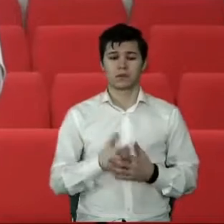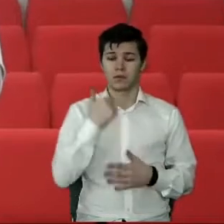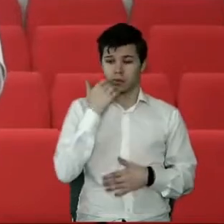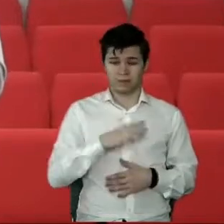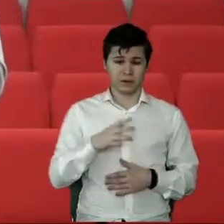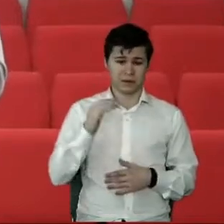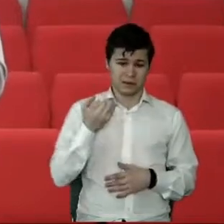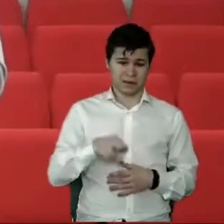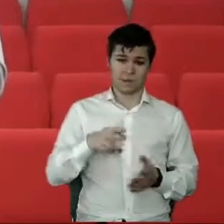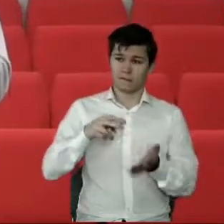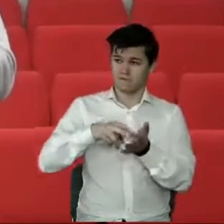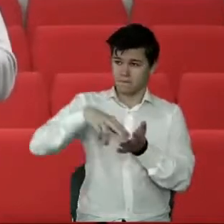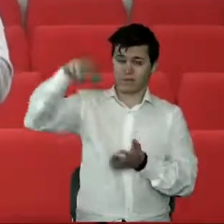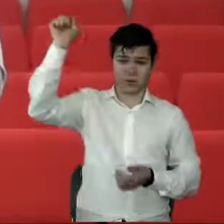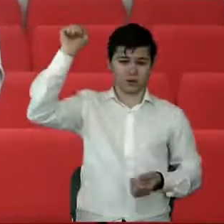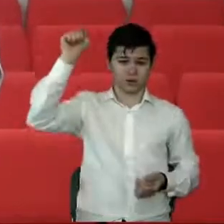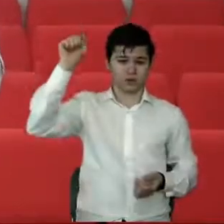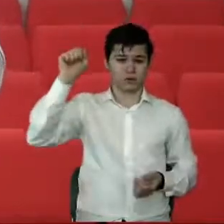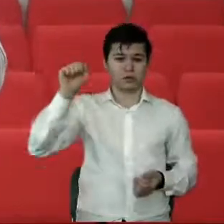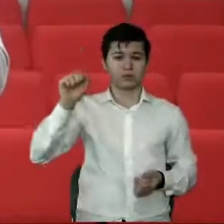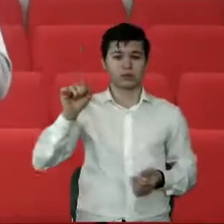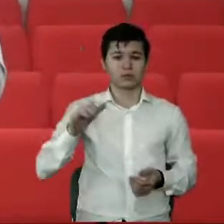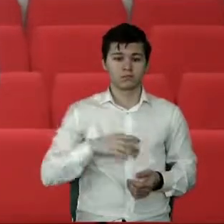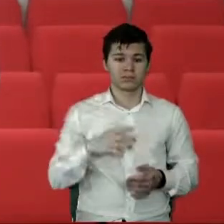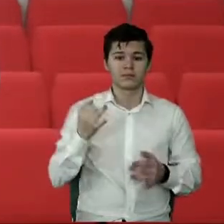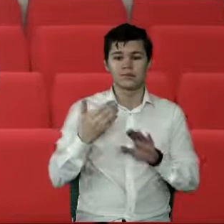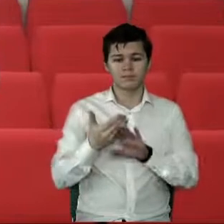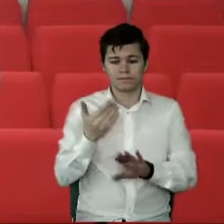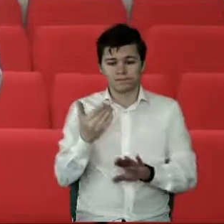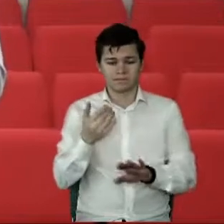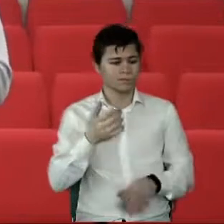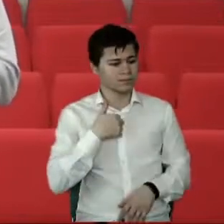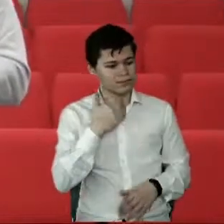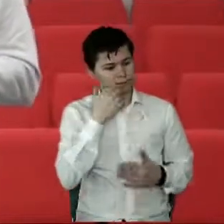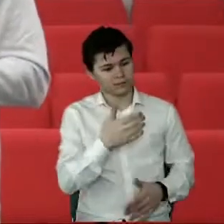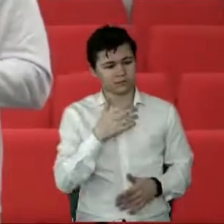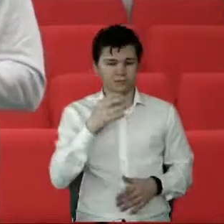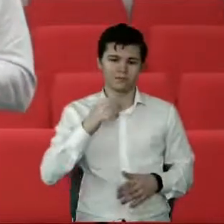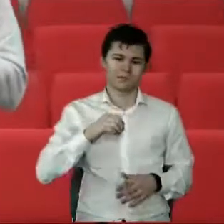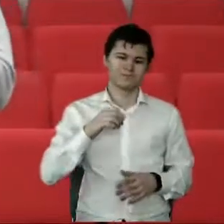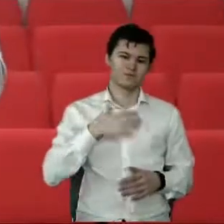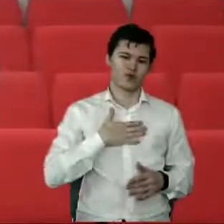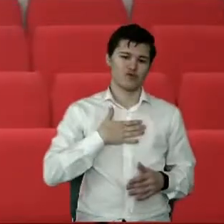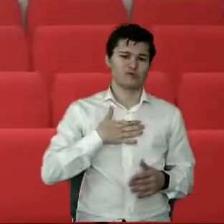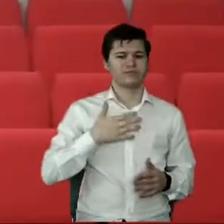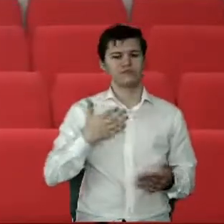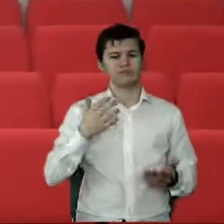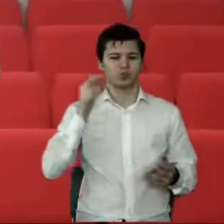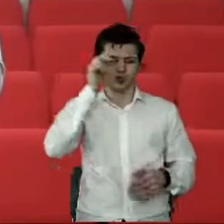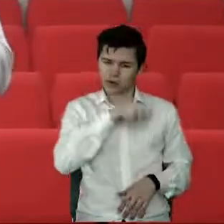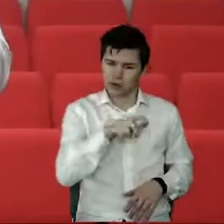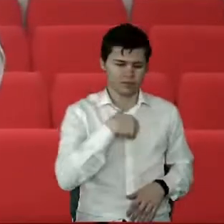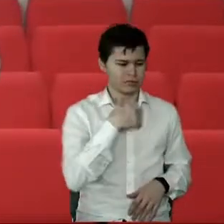небо, Илья сказал Елисею, проси, чего ты желаешь. Елисей мог пожелать абсолютно все, что